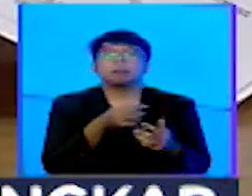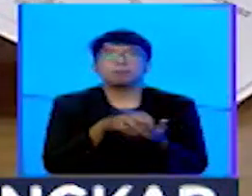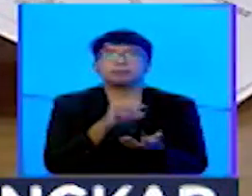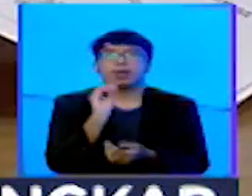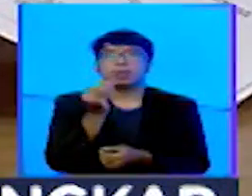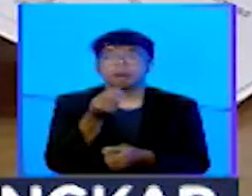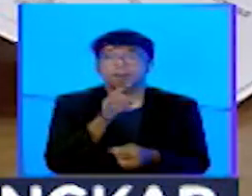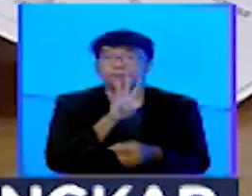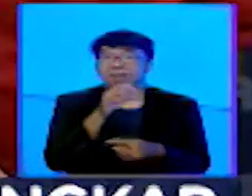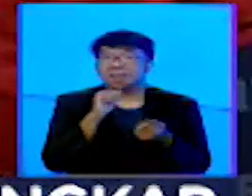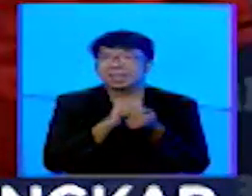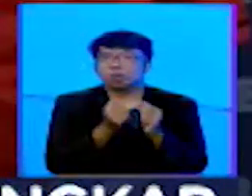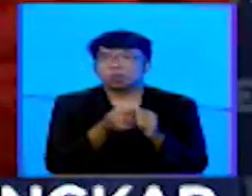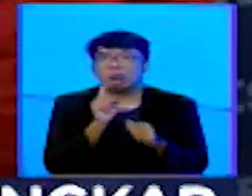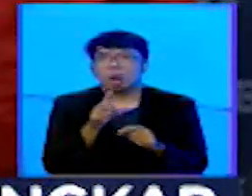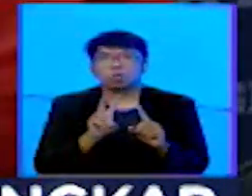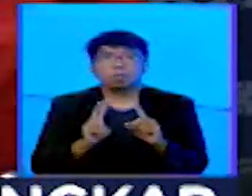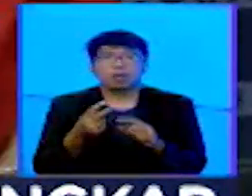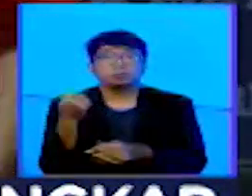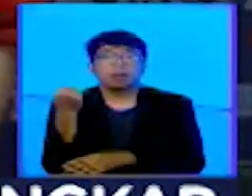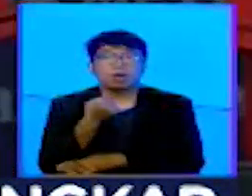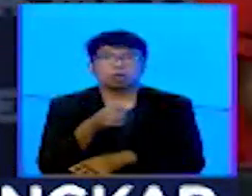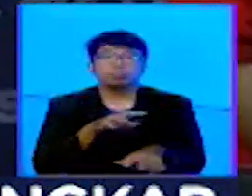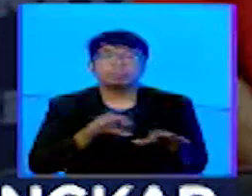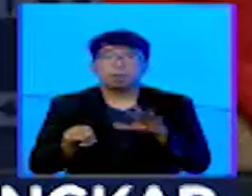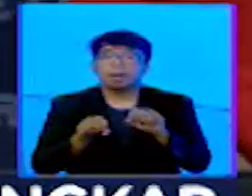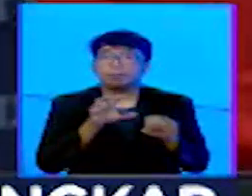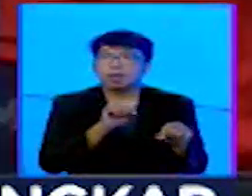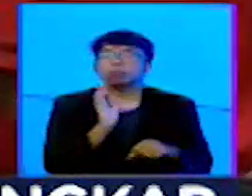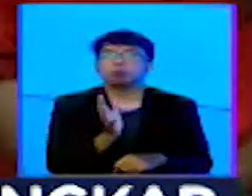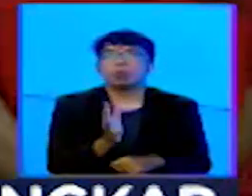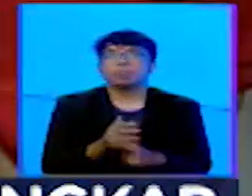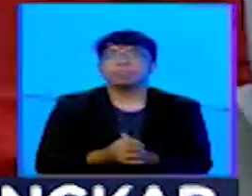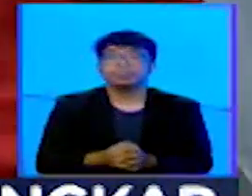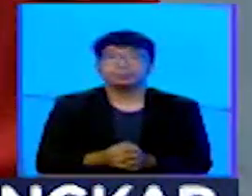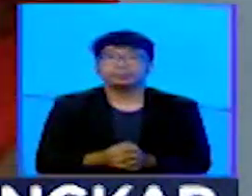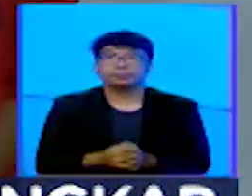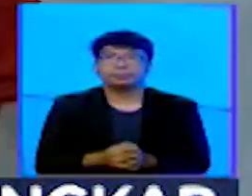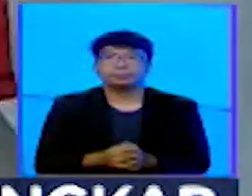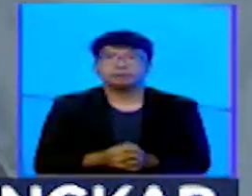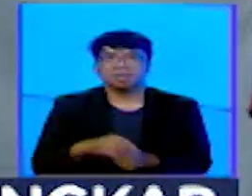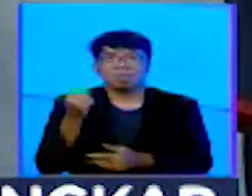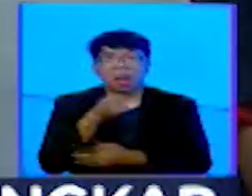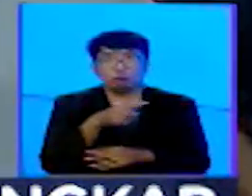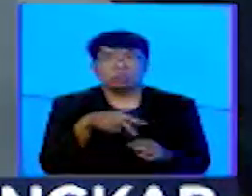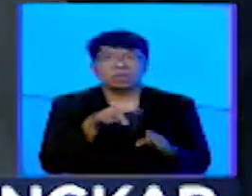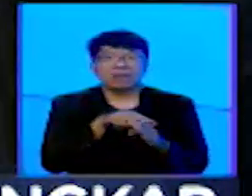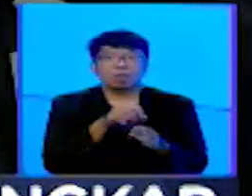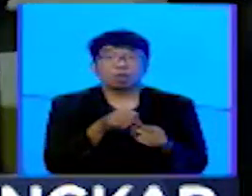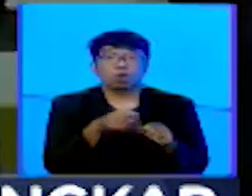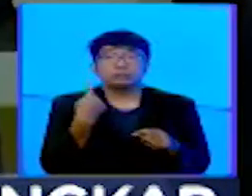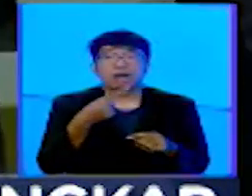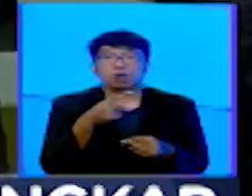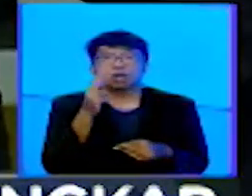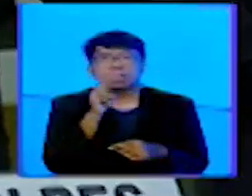diantaranya dengan 12 pelaku begal telah tertangkap. Dalam modus kejahatan, para pelaku berboncengan sepeda motor cenderung mengincar